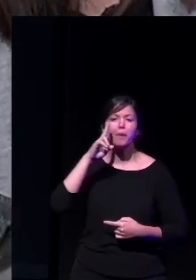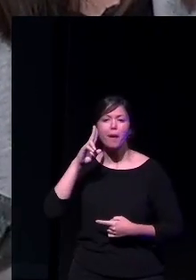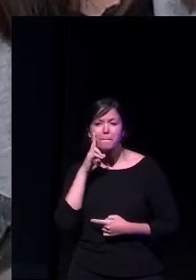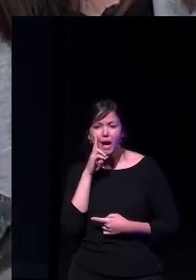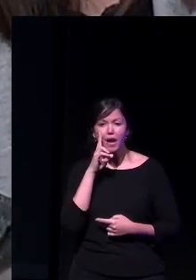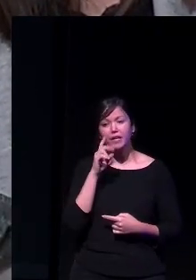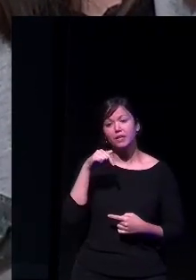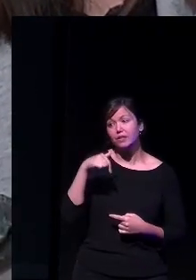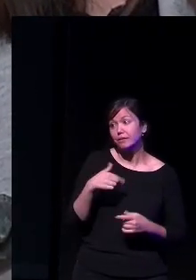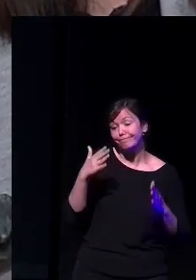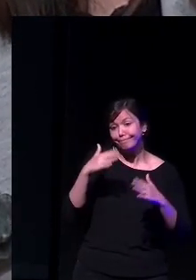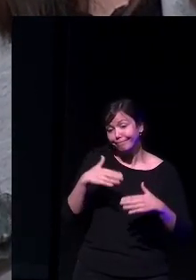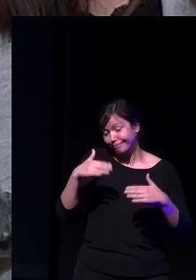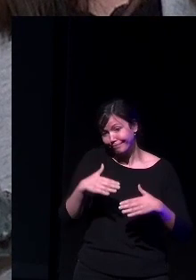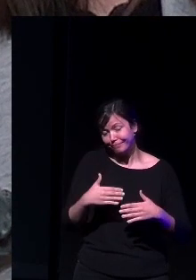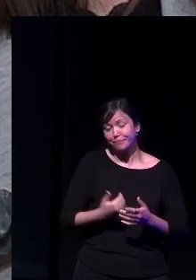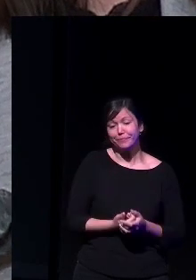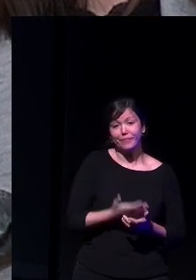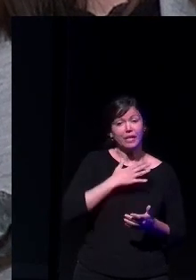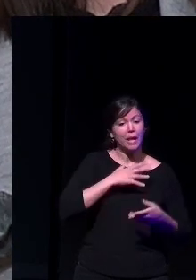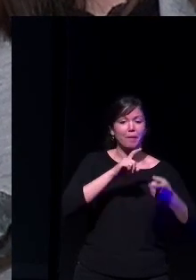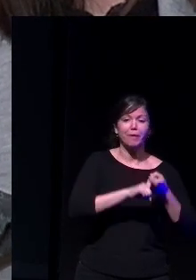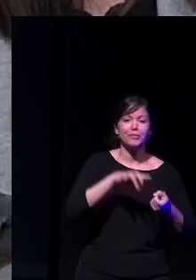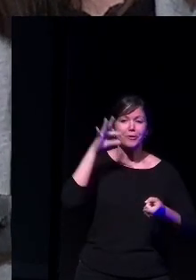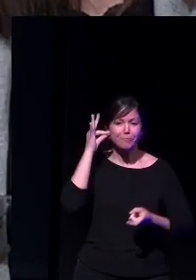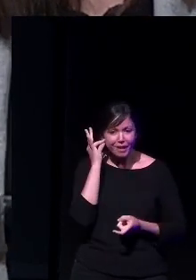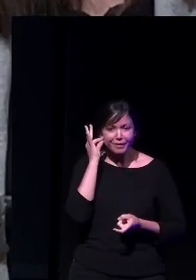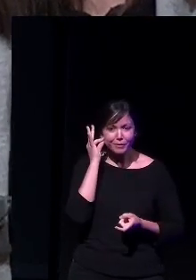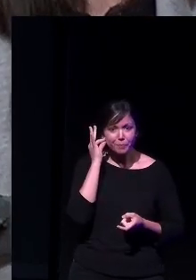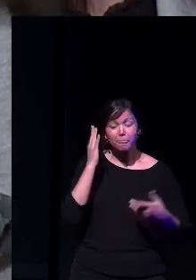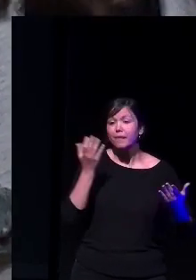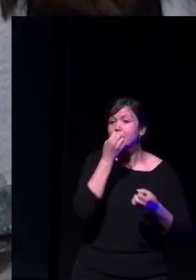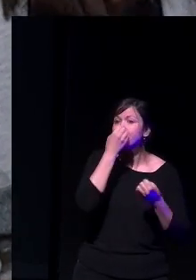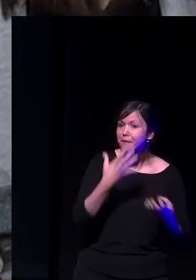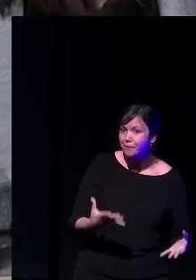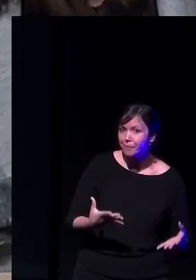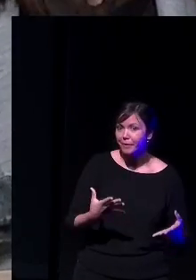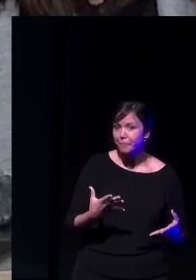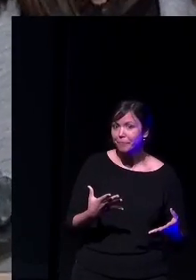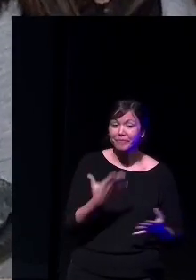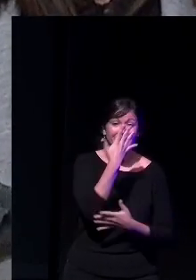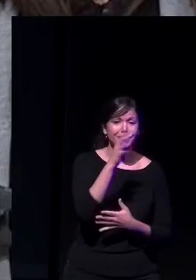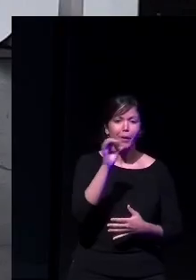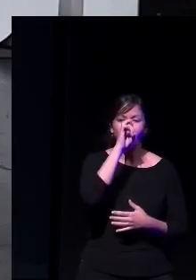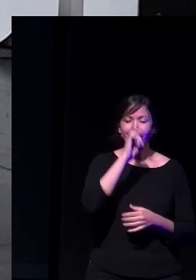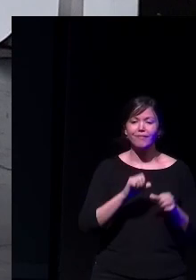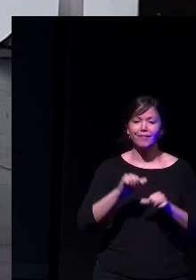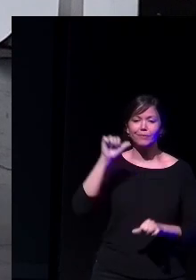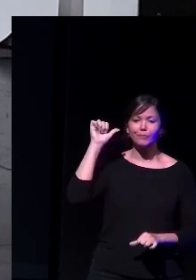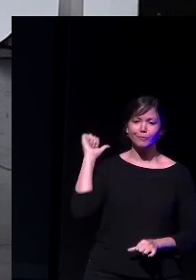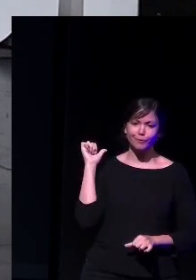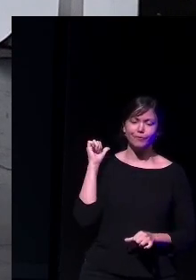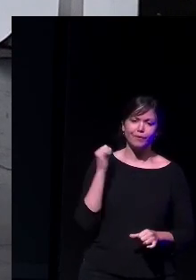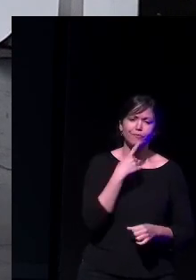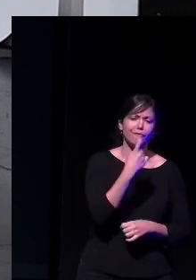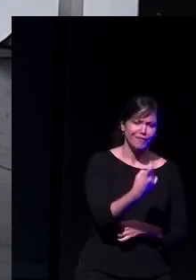que ens troba aquí recentment, la meva germana, i bé, i dir doncs, que 50 anys costen